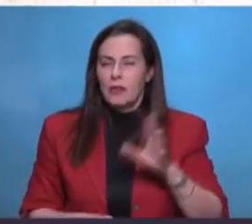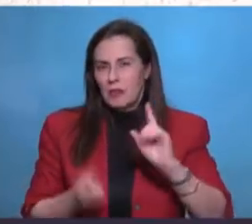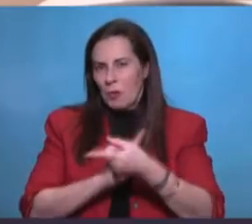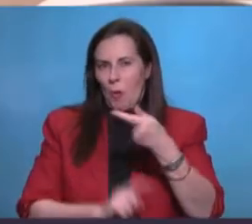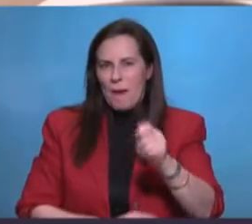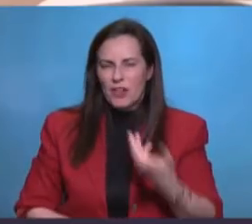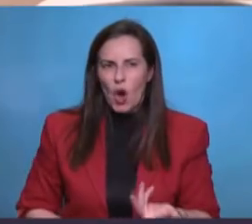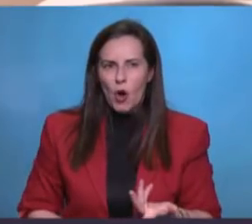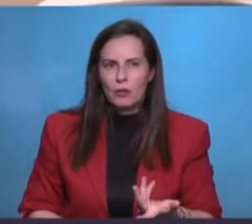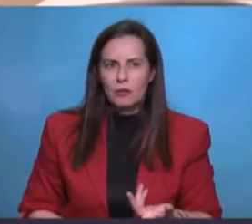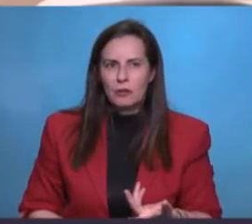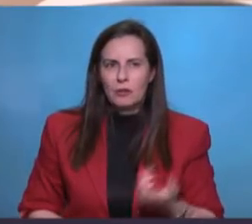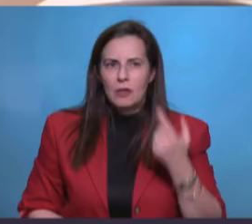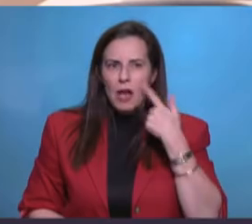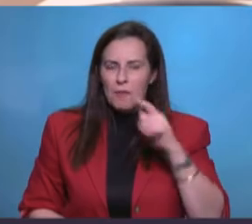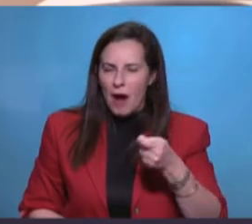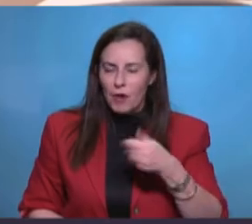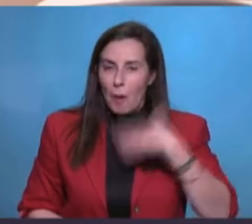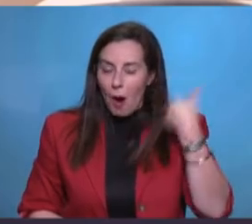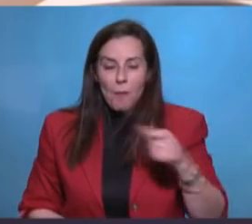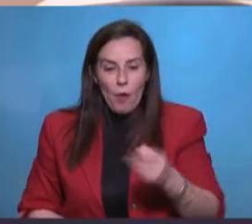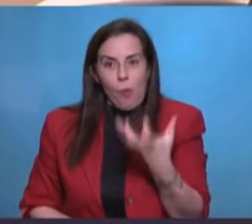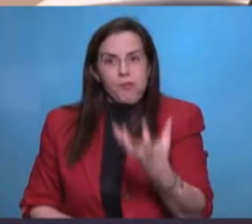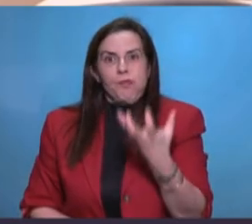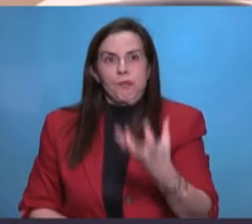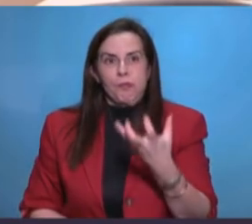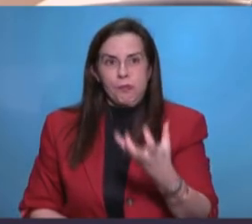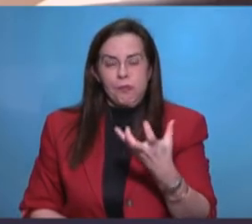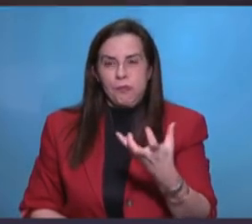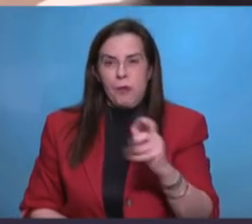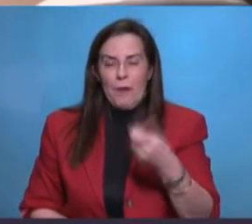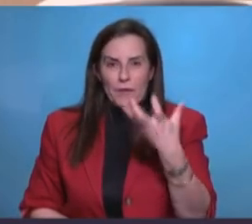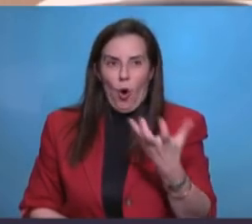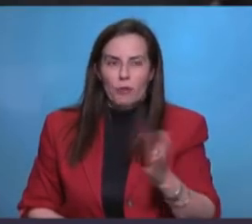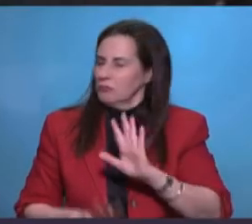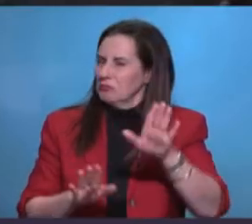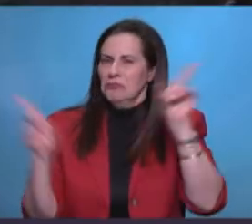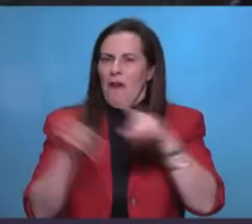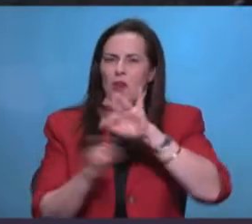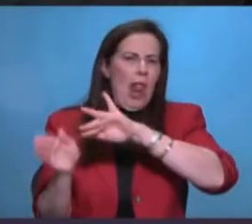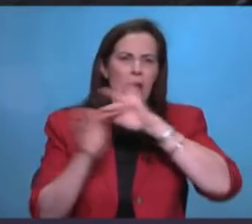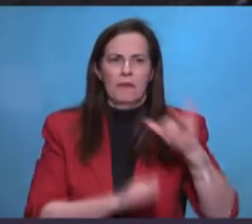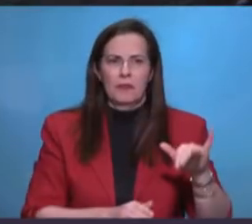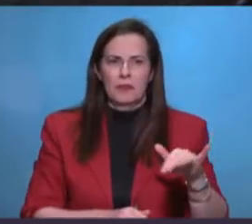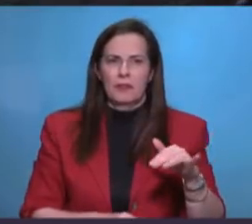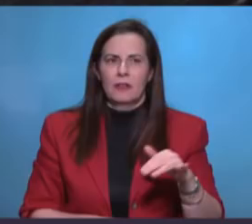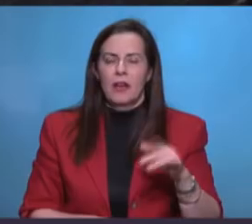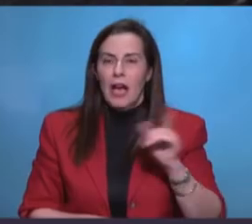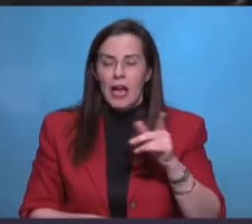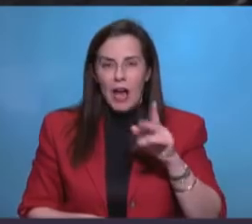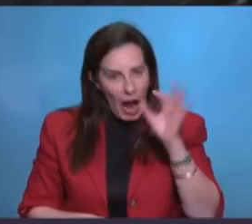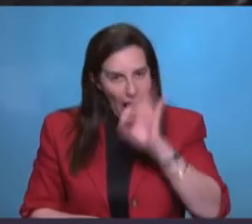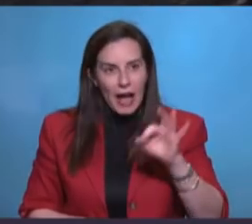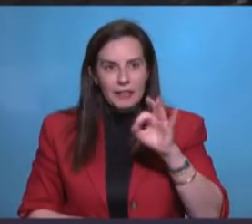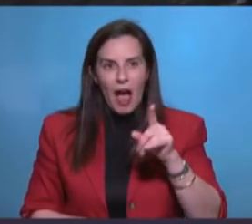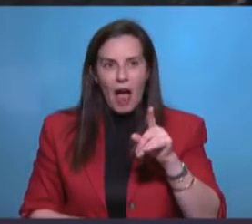כי אפשר לראות איזה צרור מפתחות הייתי צריך לסחוב אם לא היה לי את השבב. זה נכון שזה לא מחליף את זה לגמרי, לפחות ביום-יום,